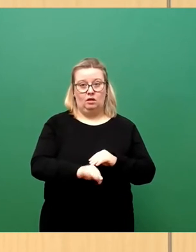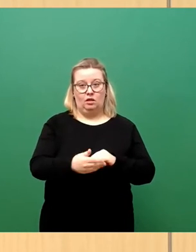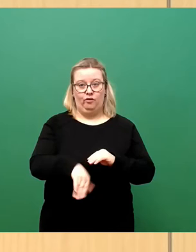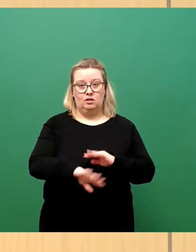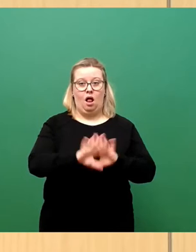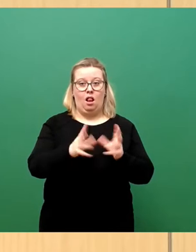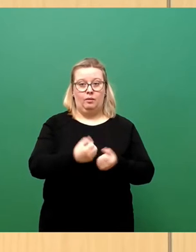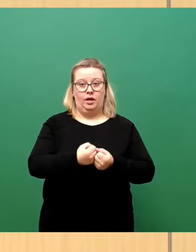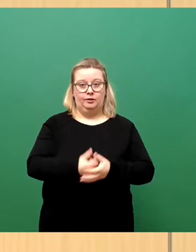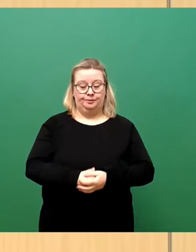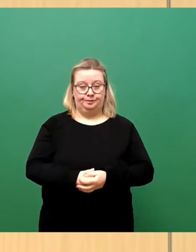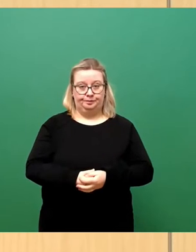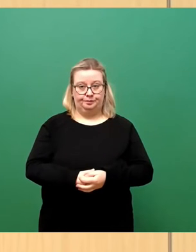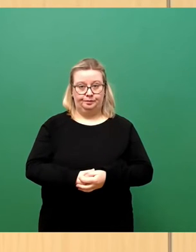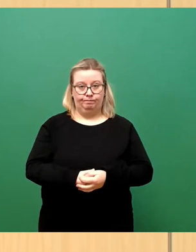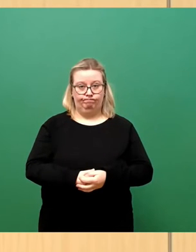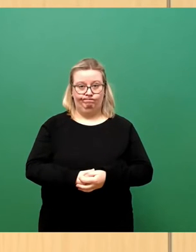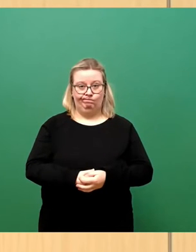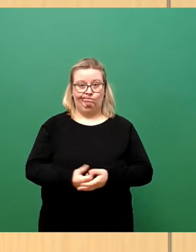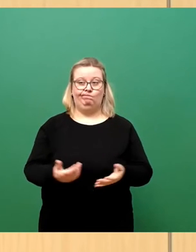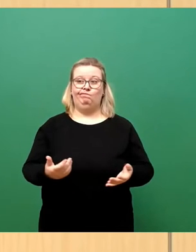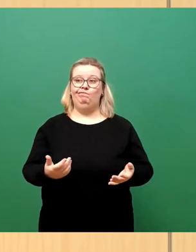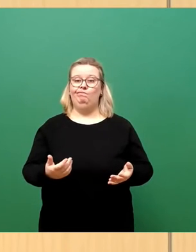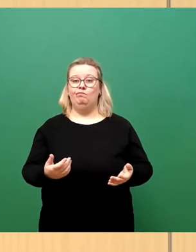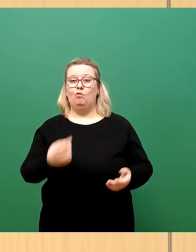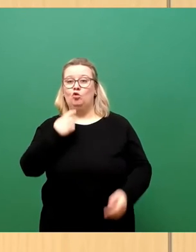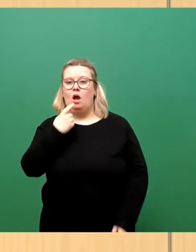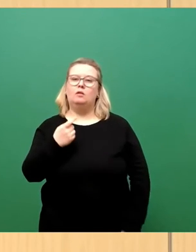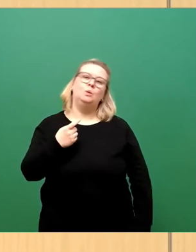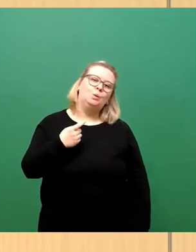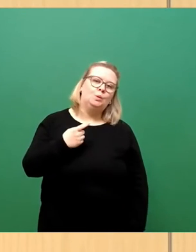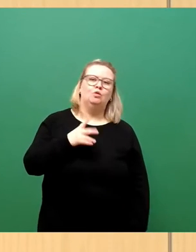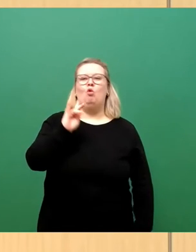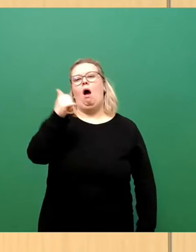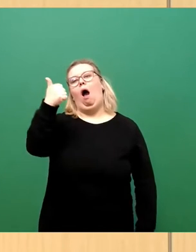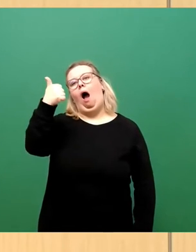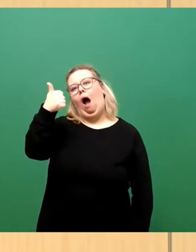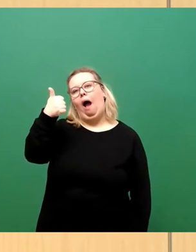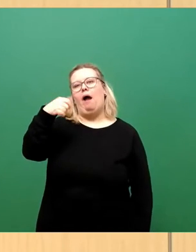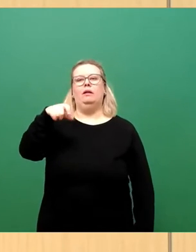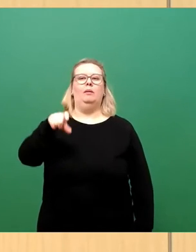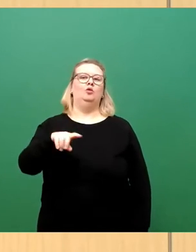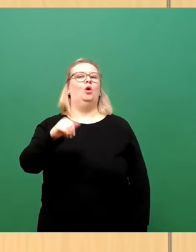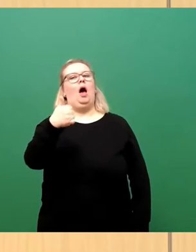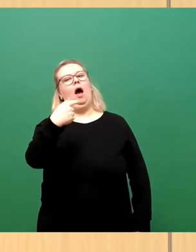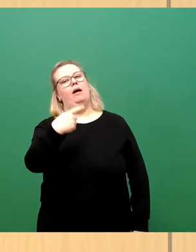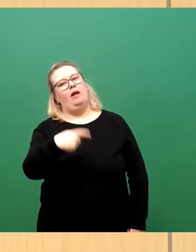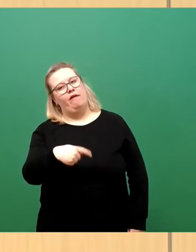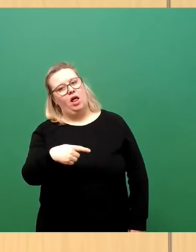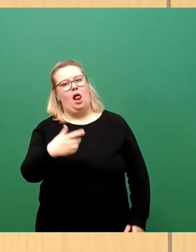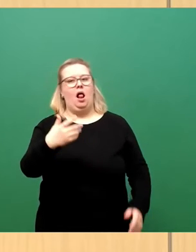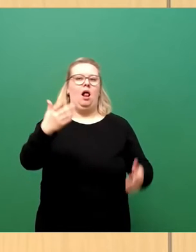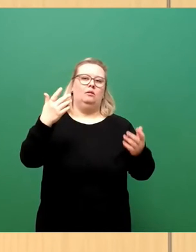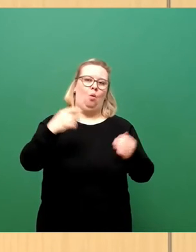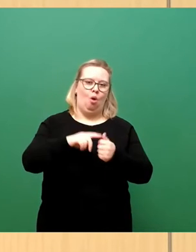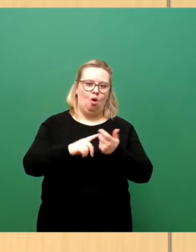gibt. Und da kann man jetzt sagen, das war nur mit einer Stimme und es fehlt ja immer mal einer oder eine